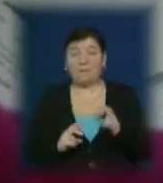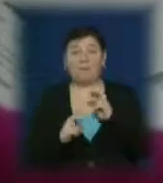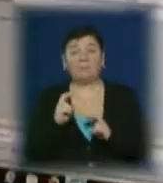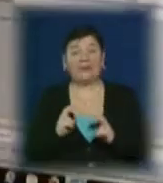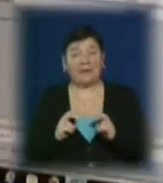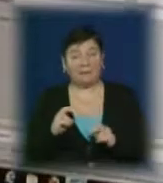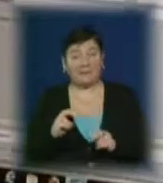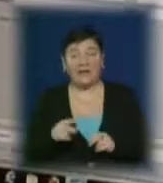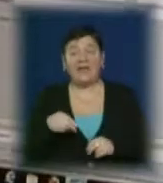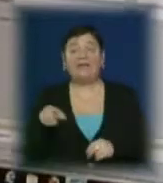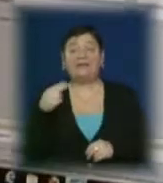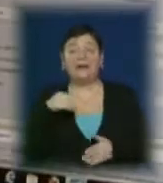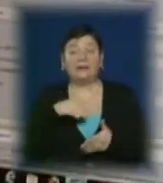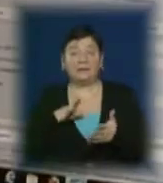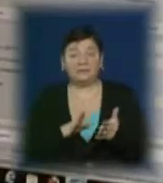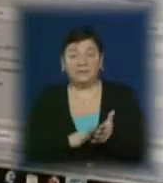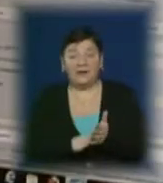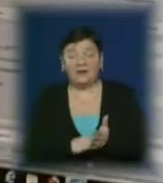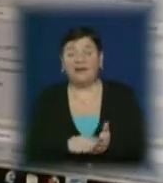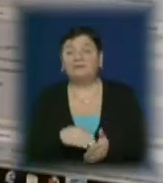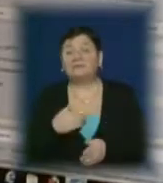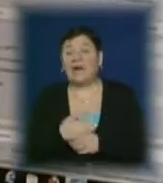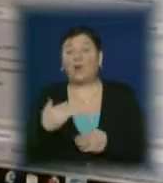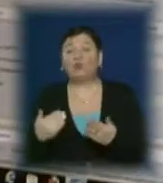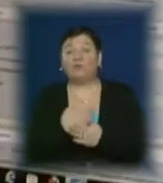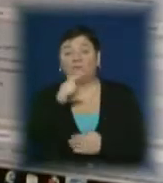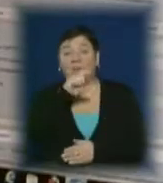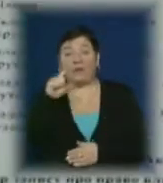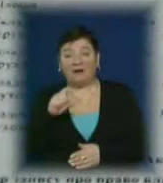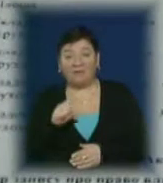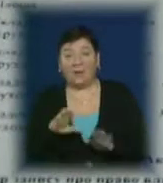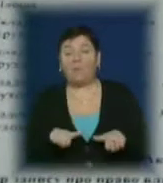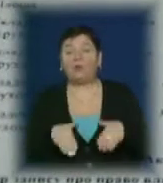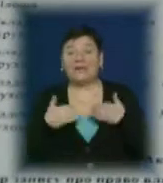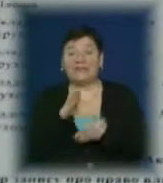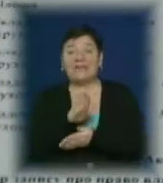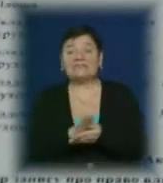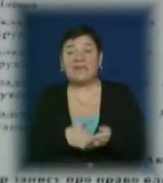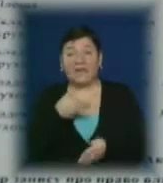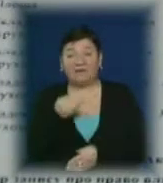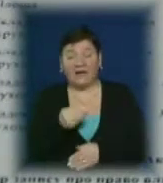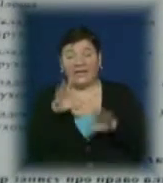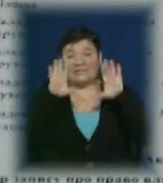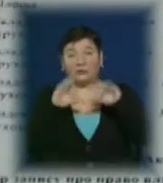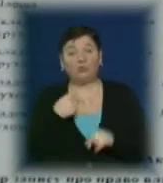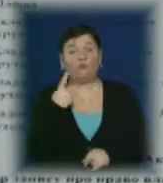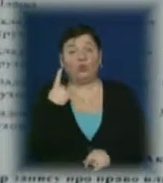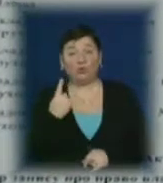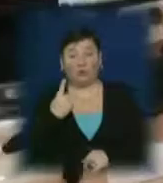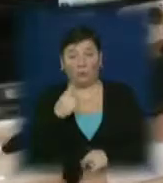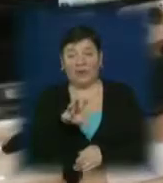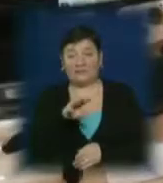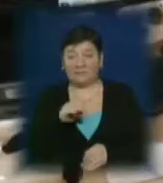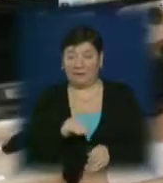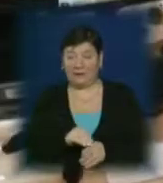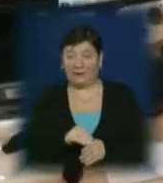особа-підприємець. Для реєстрації юридичної особи за новими правилами достатньо подати тільки заяву і статут в одному екземплярі. У